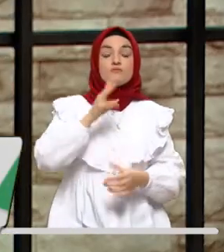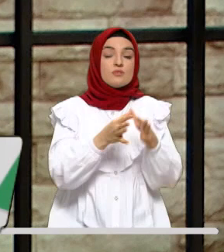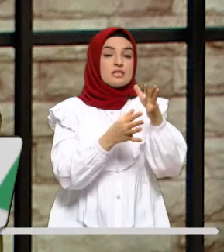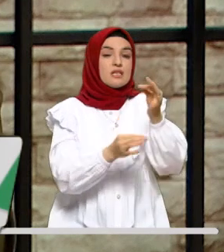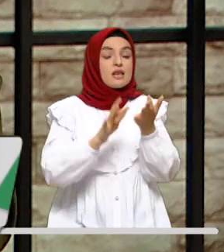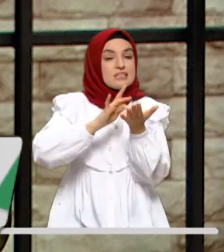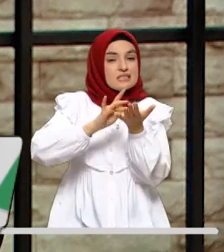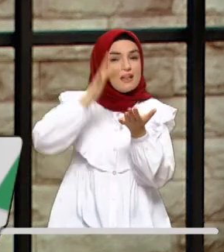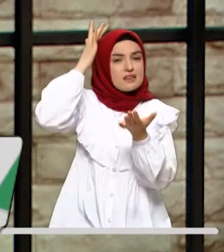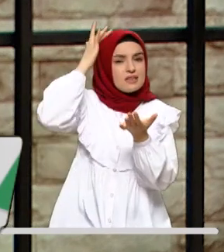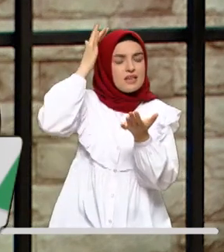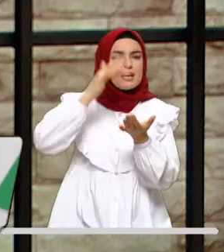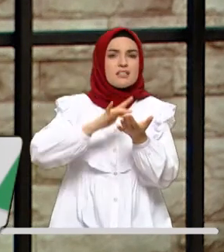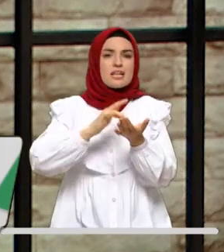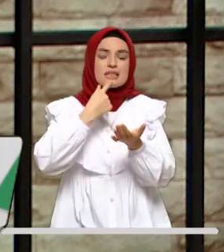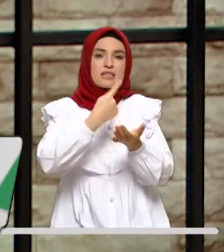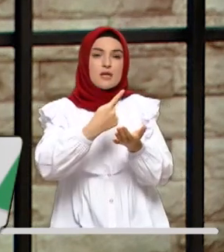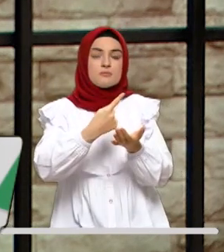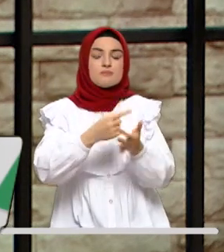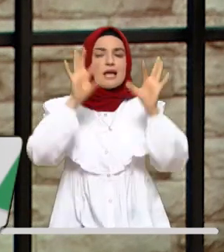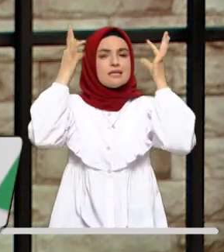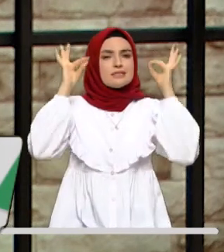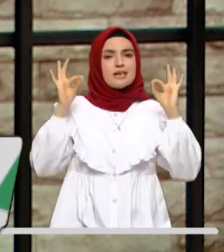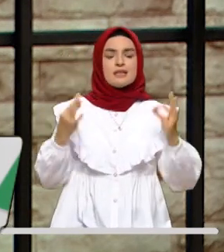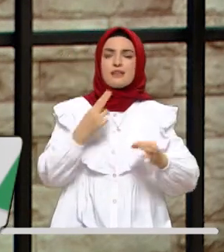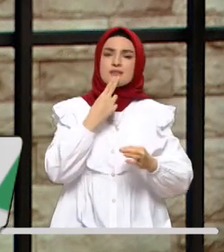yakılır. Biri gelinlik kıza kına yakılır.